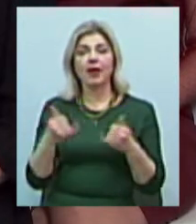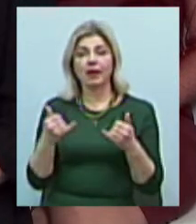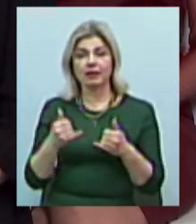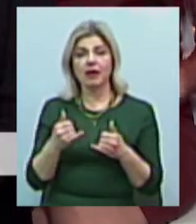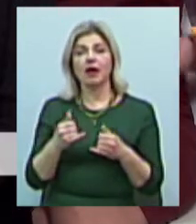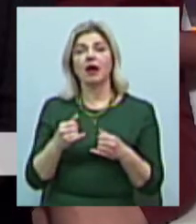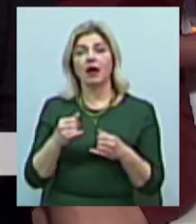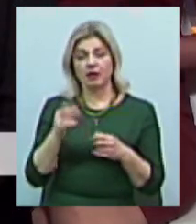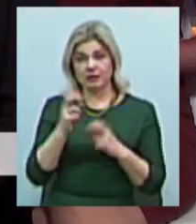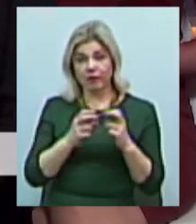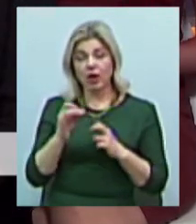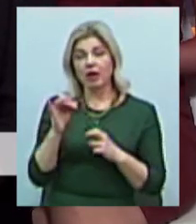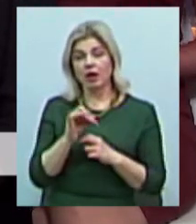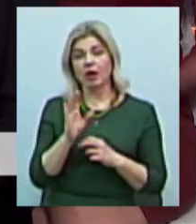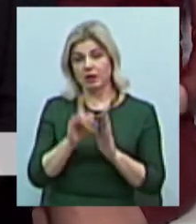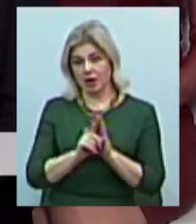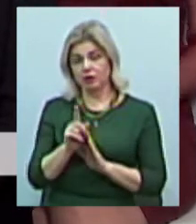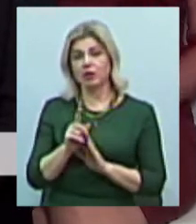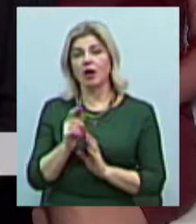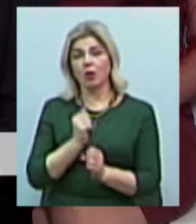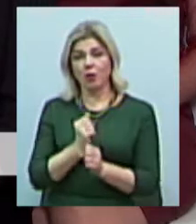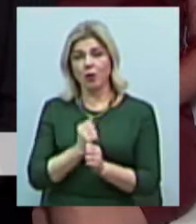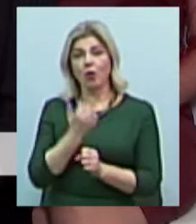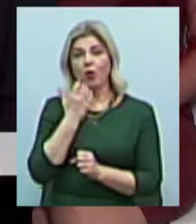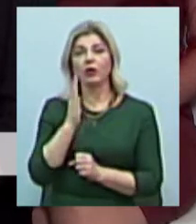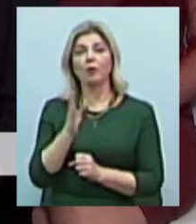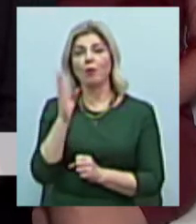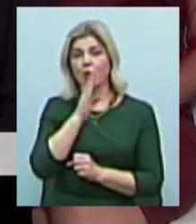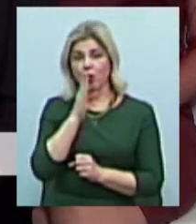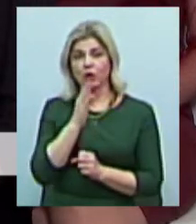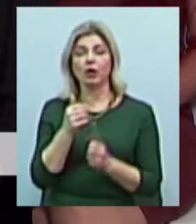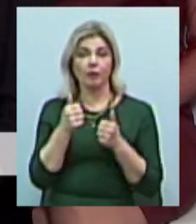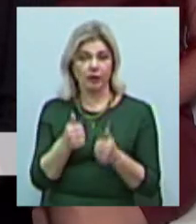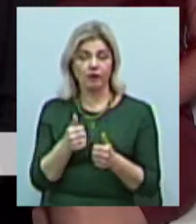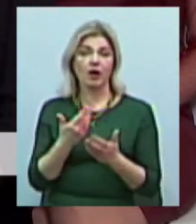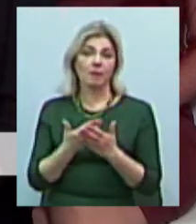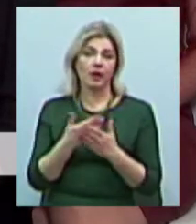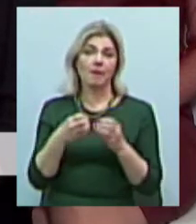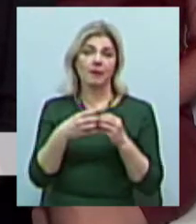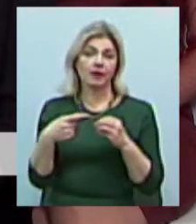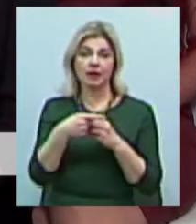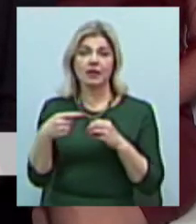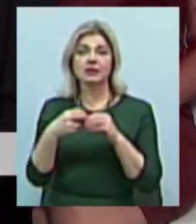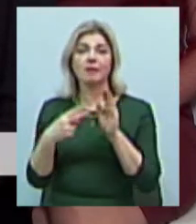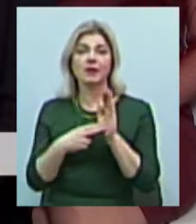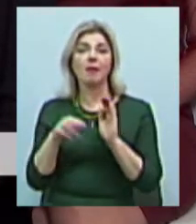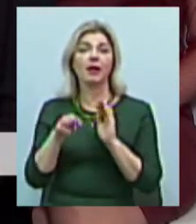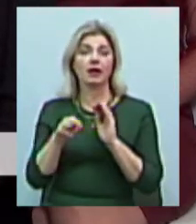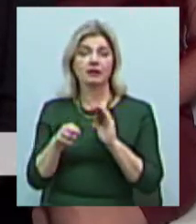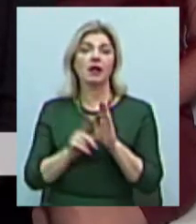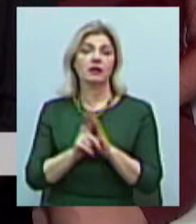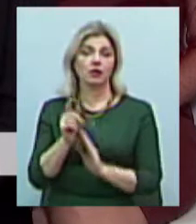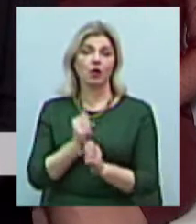що роботи ми розпочнемо, як тільки буде погода сприяти. Це буде десь 15-17 березня. Ми розпочнемо вже